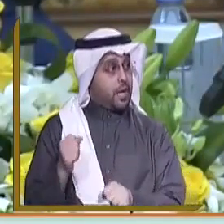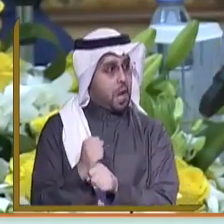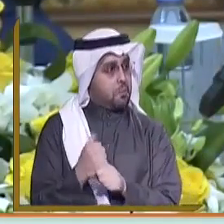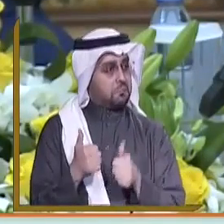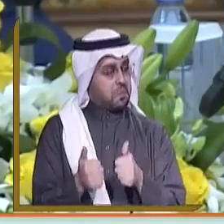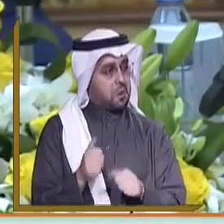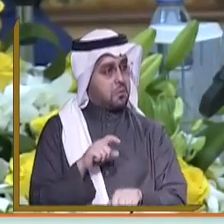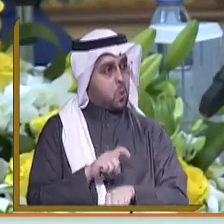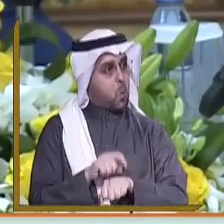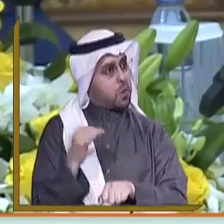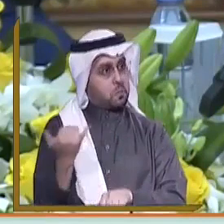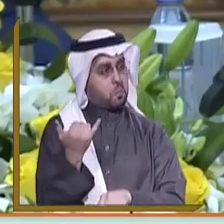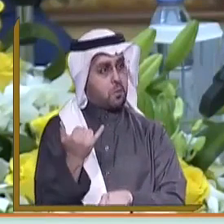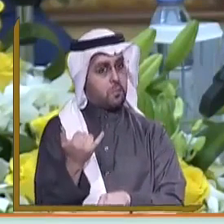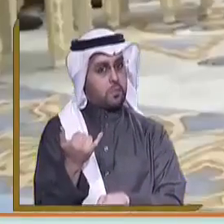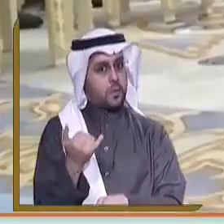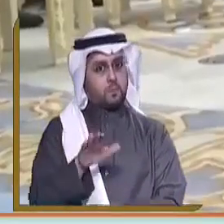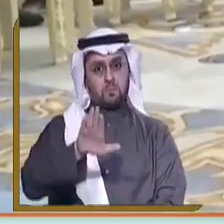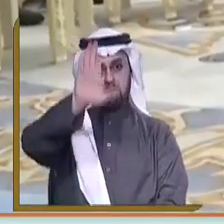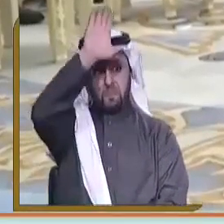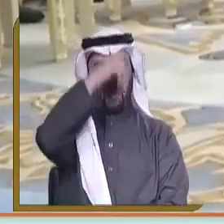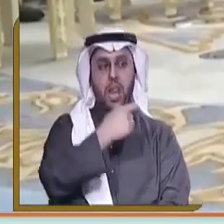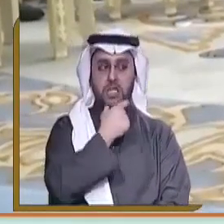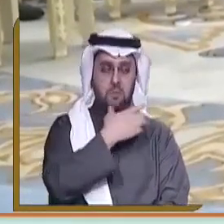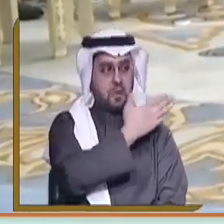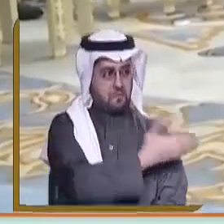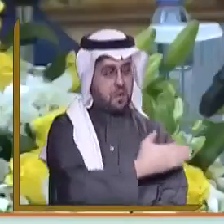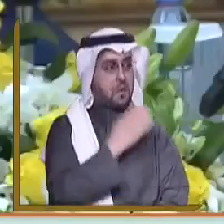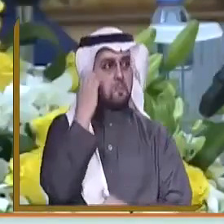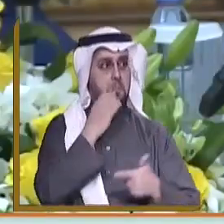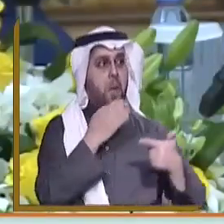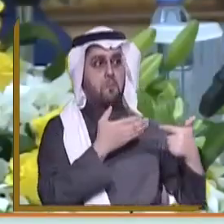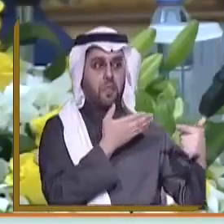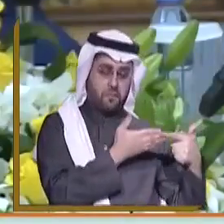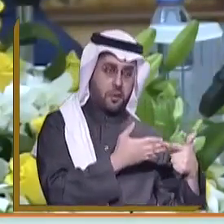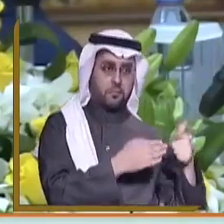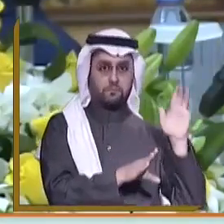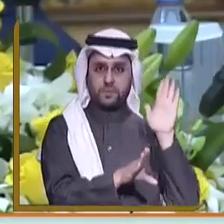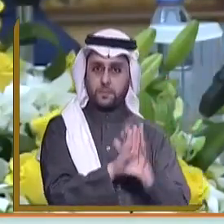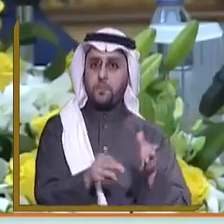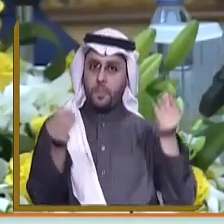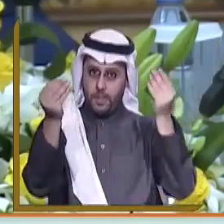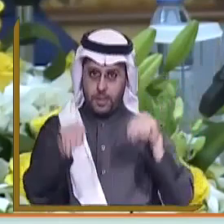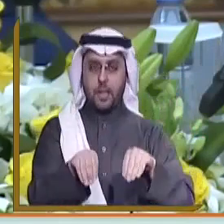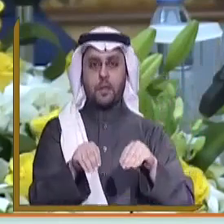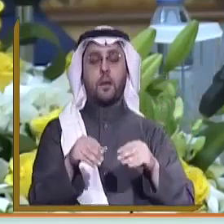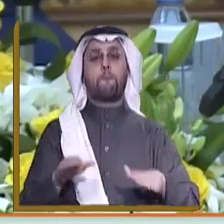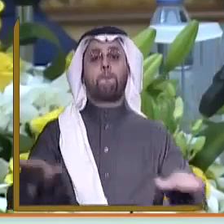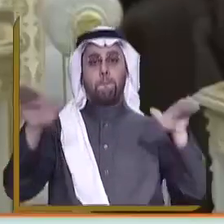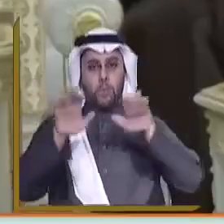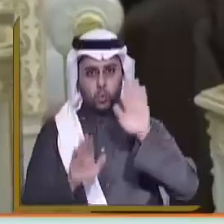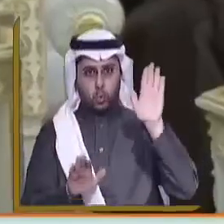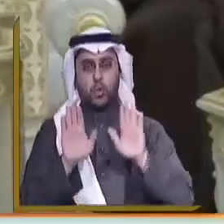جديده بعد مجيء الملك سلمان وسمو ولي عهده هي امتدادا للماضي ولكنها